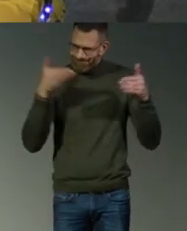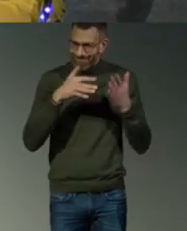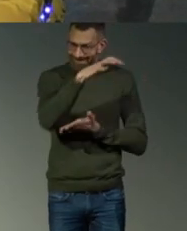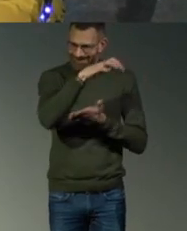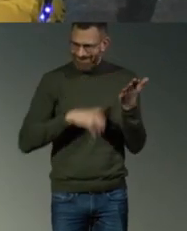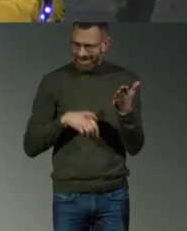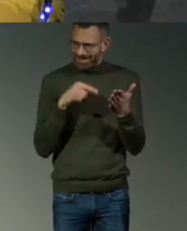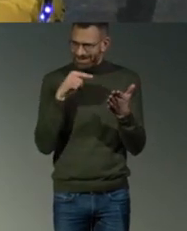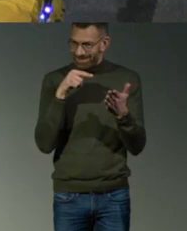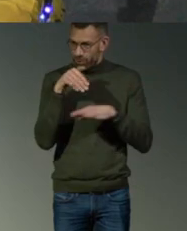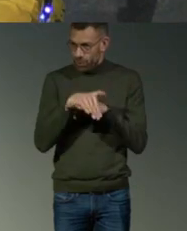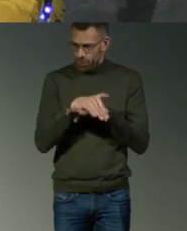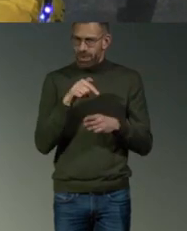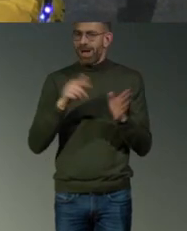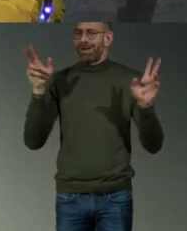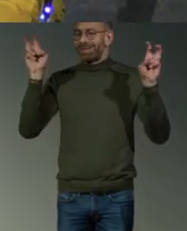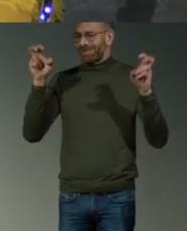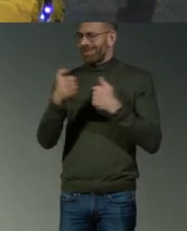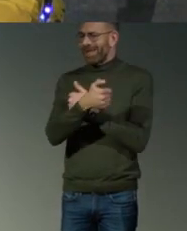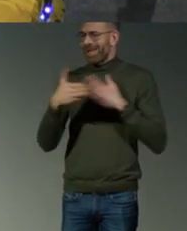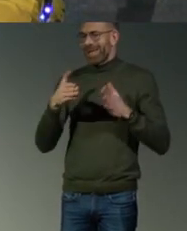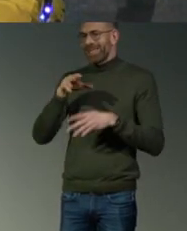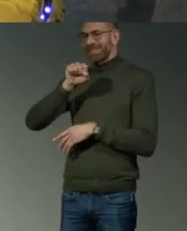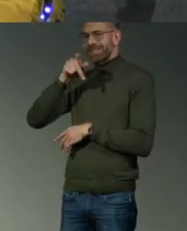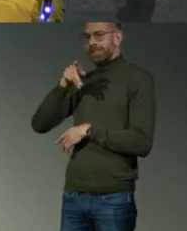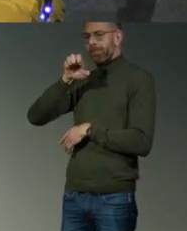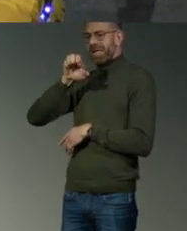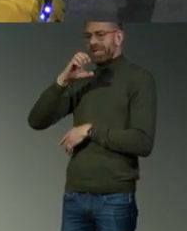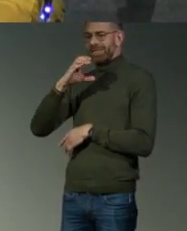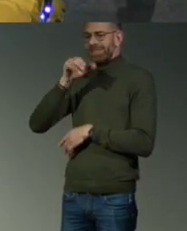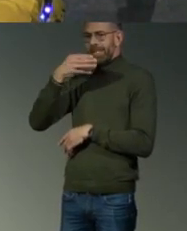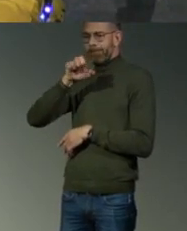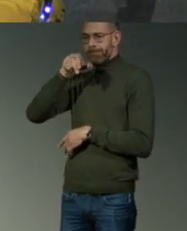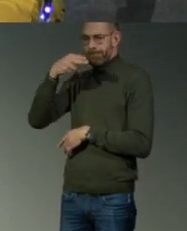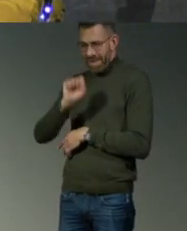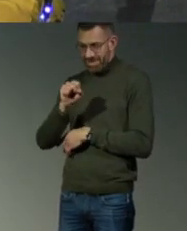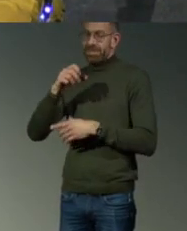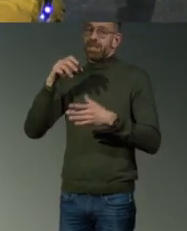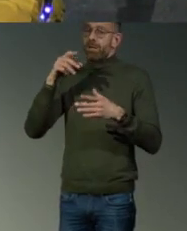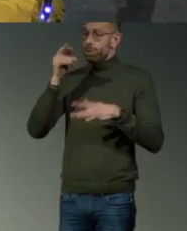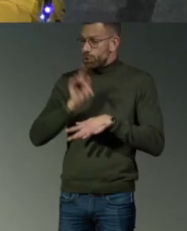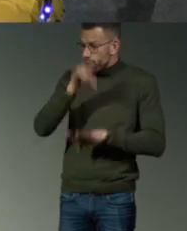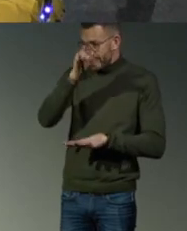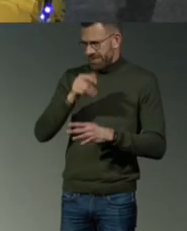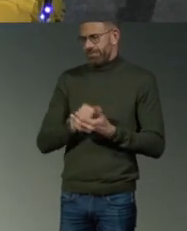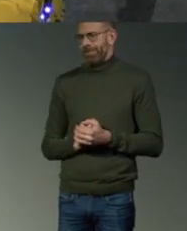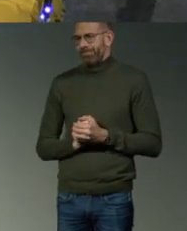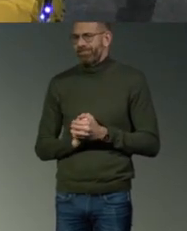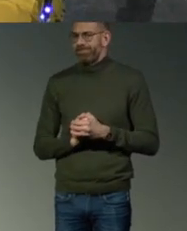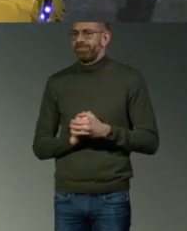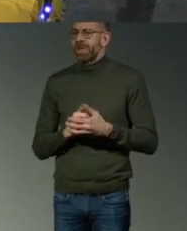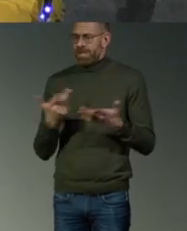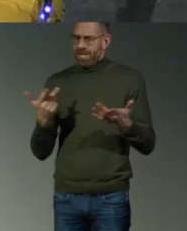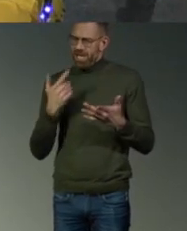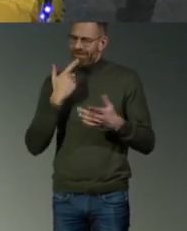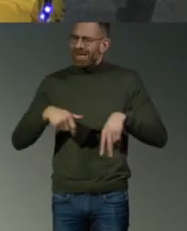particulièrement ce soir, ces spécimens sensibles publiés chez Cambourakis dans la collection Récits d'objets, et nous reviendrons